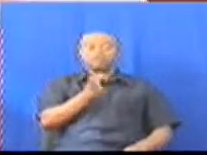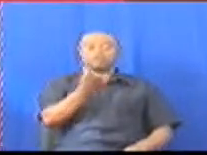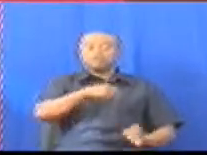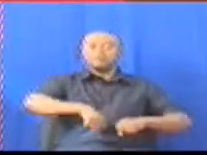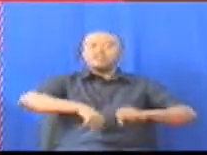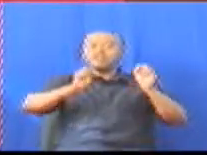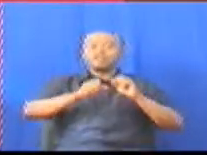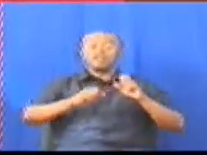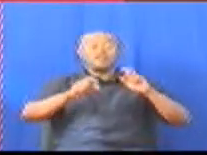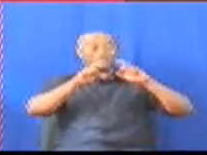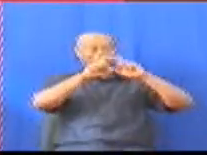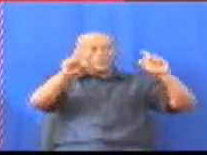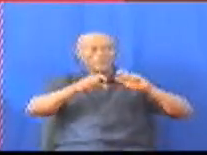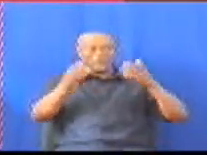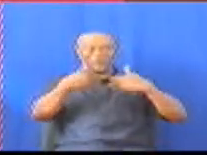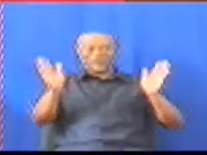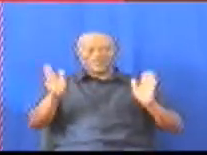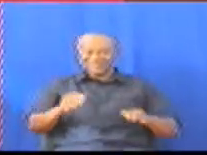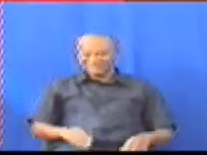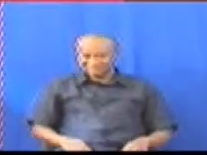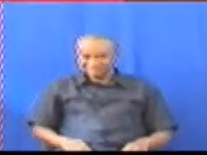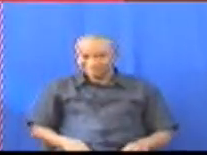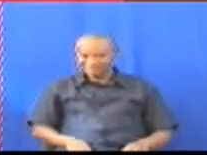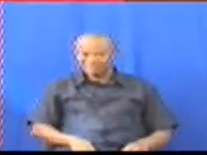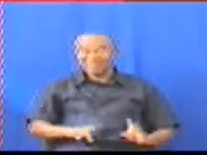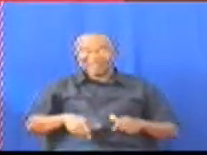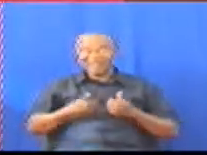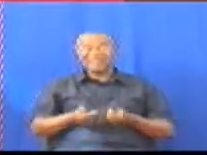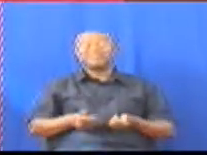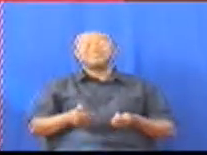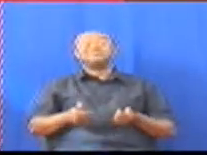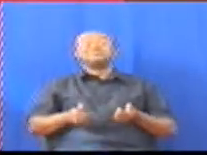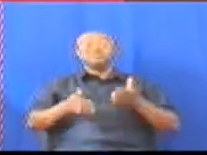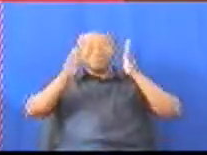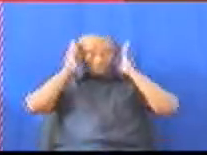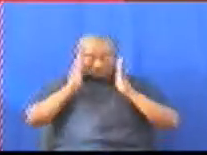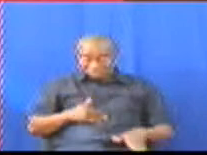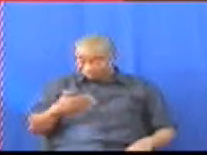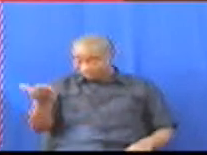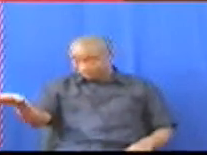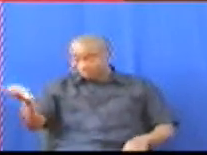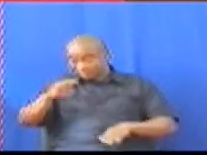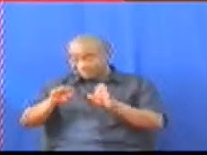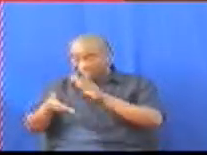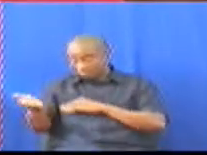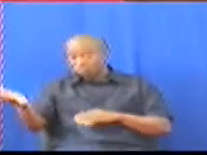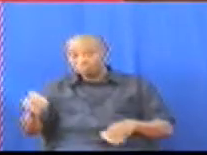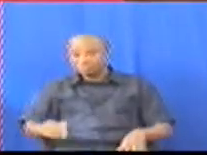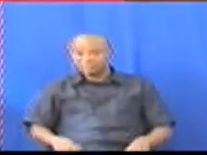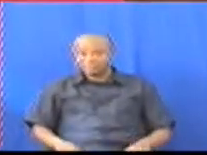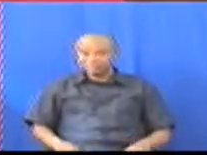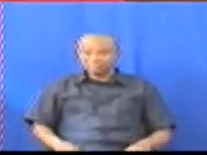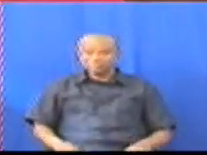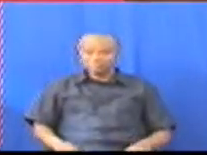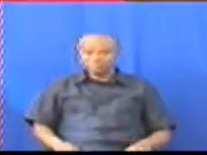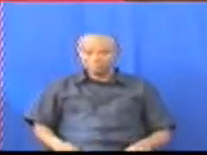viko wazi kwenye maneno kama haya. Lakini mheshimiwa naibu spika, mimi nizungumze kama mfugaji.